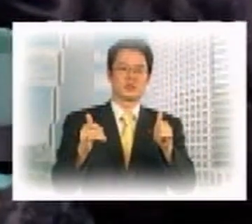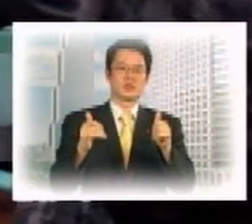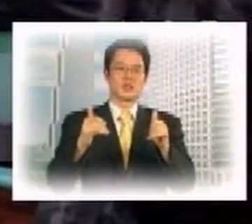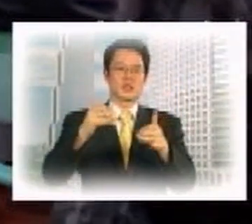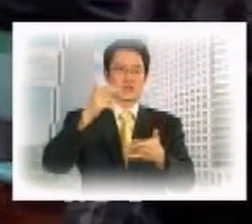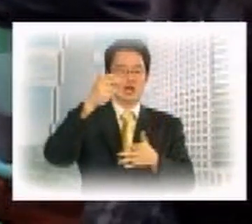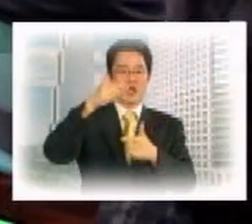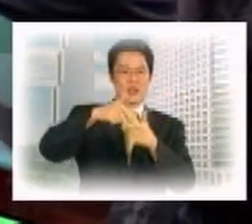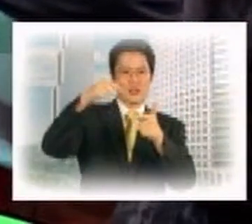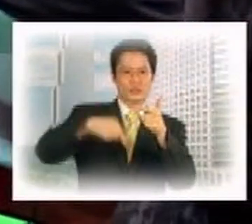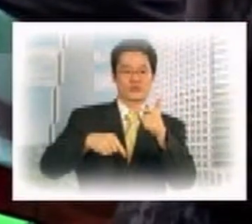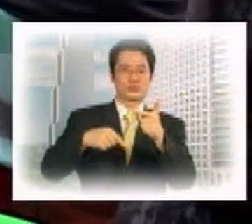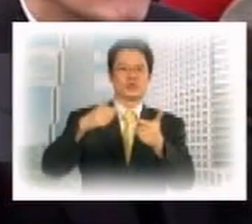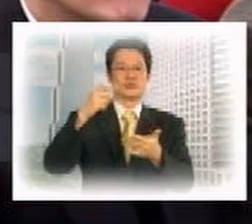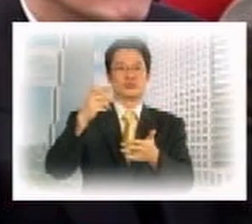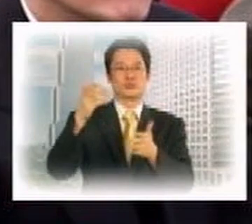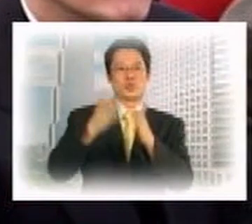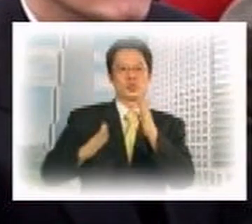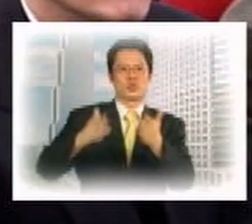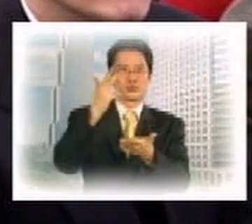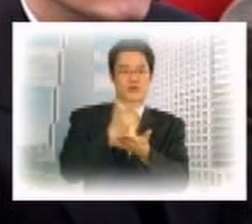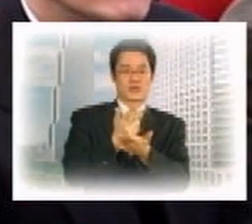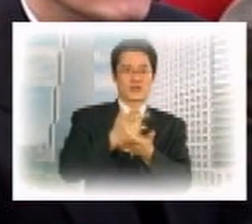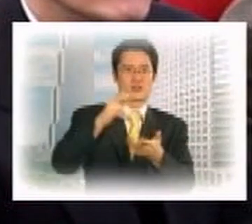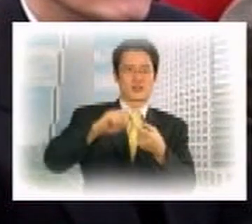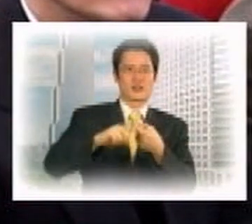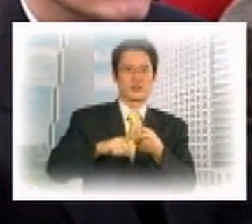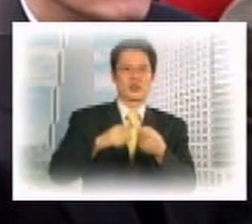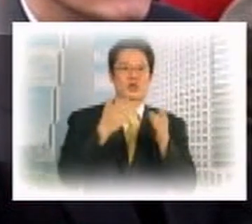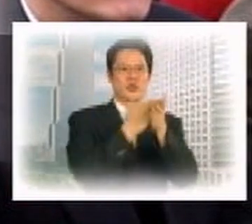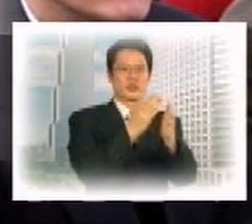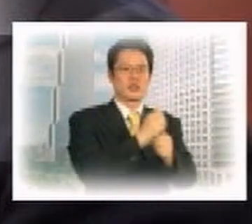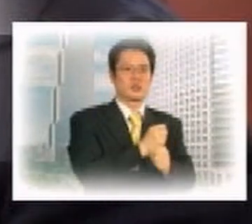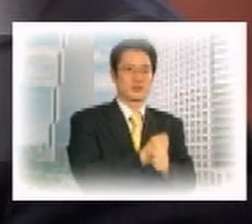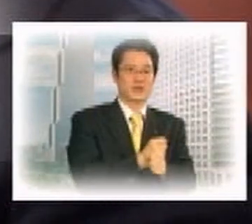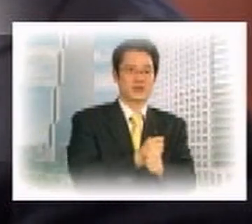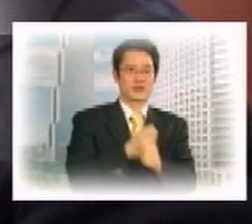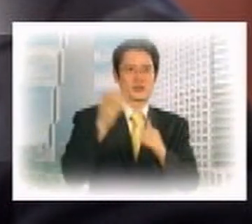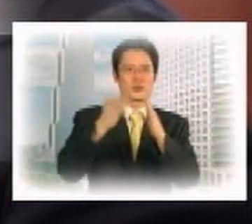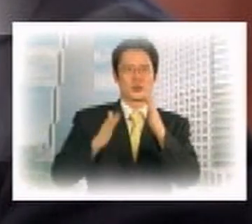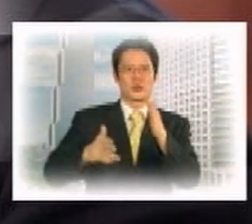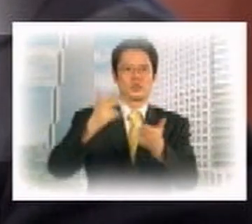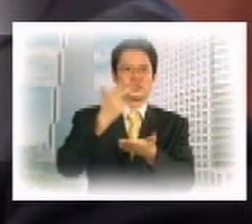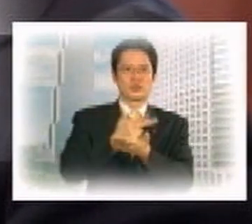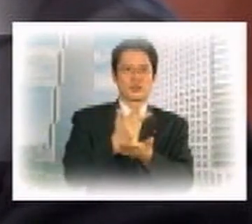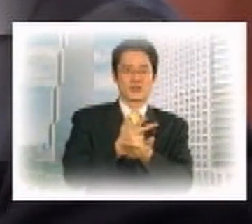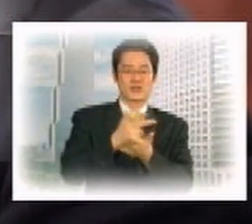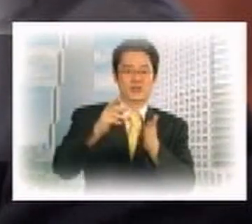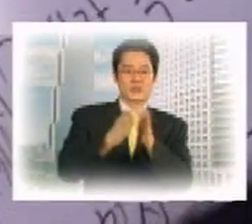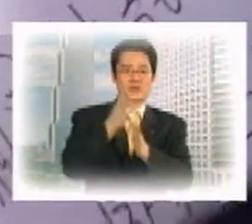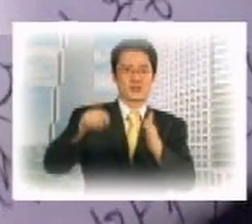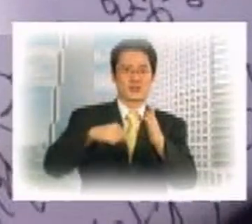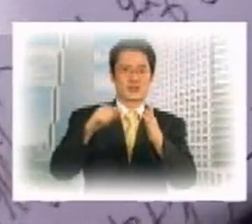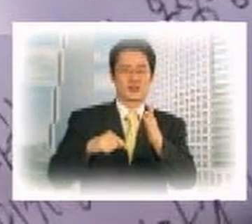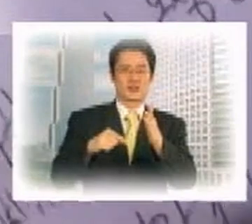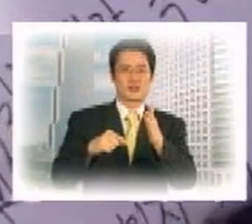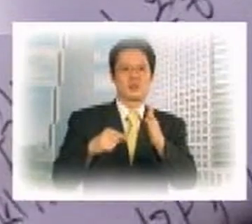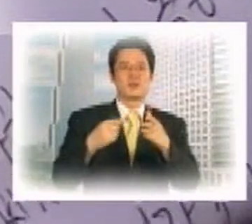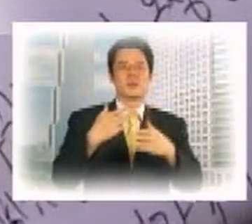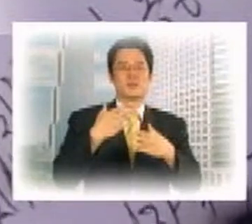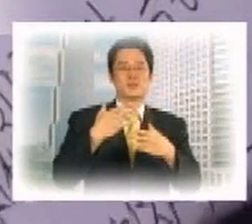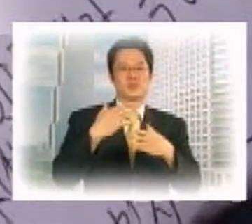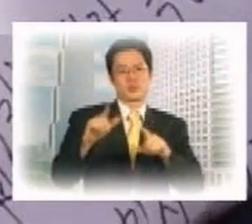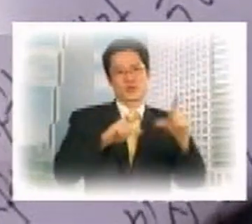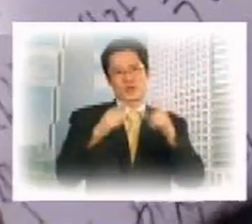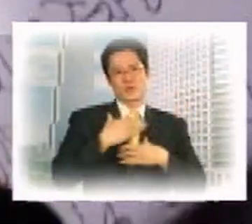운영 개선 방안 등에 대해 건의했습니다. 주민들은 노년 2동과 청담 1동에 각각 운영되고 있는 공영 주차장 건물에 음식점